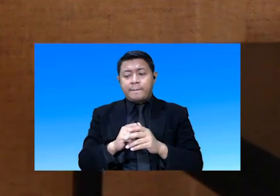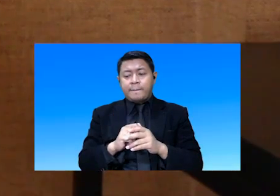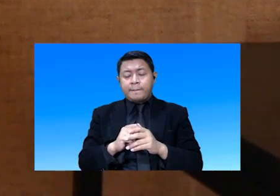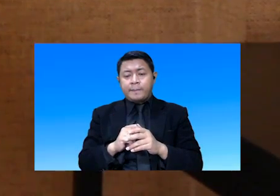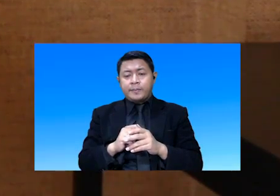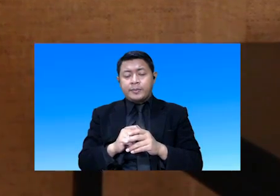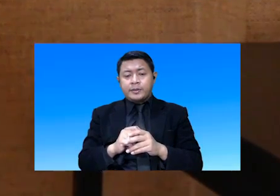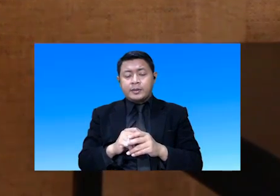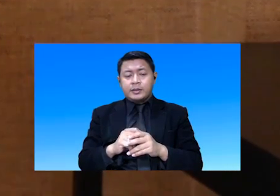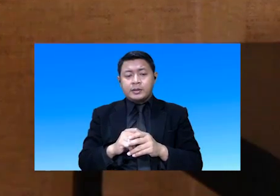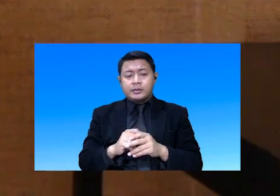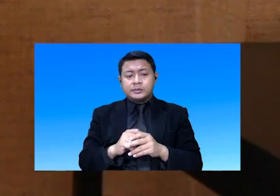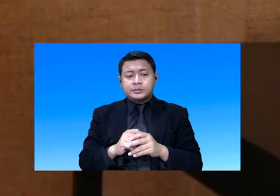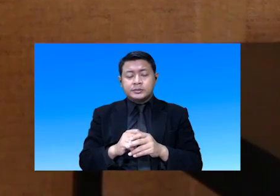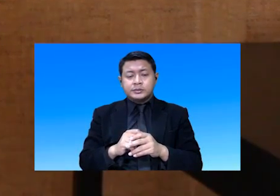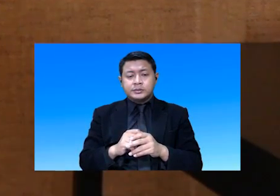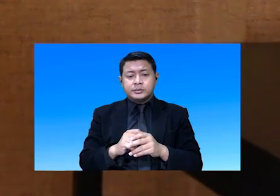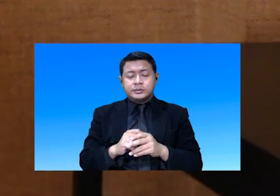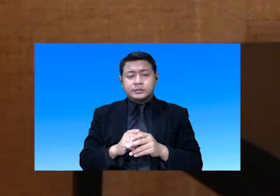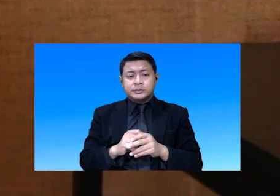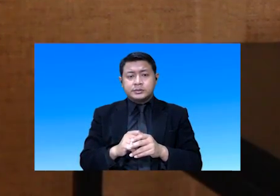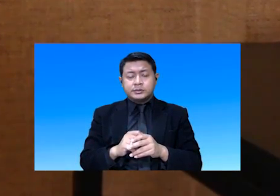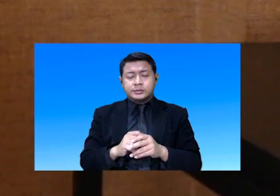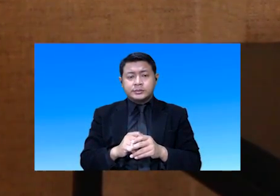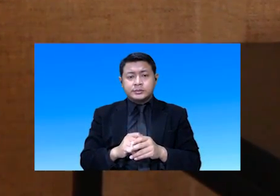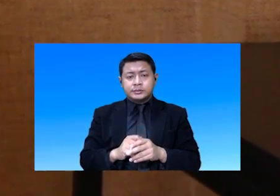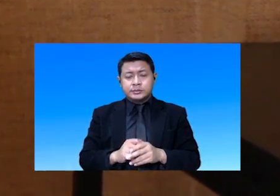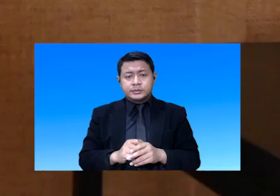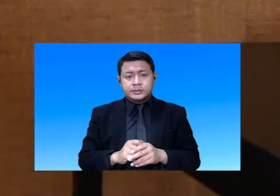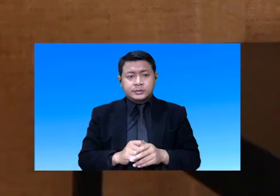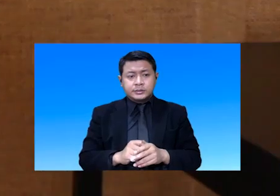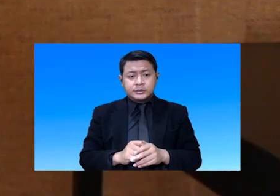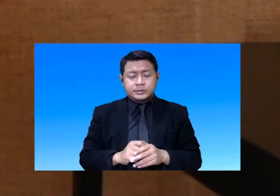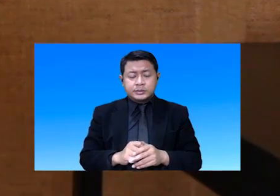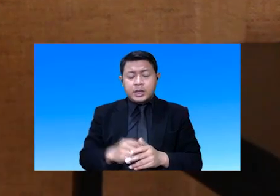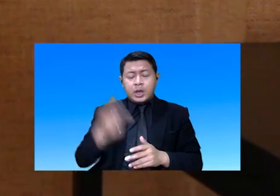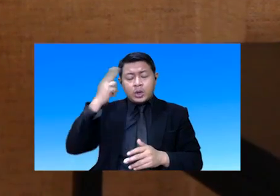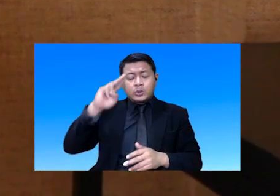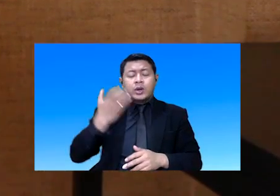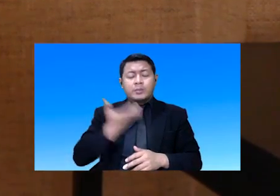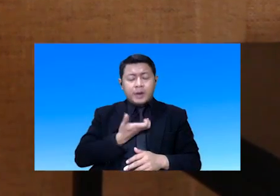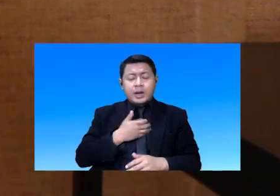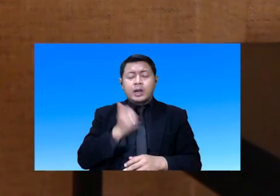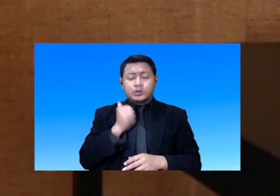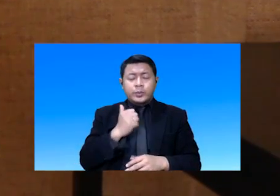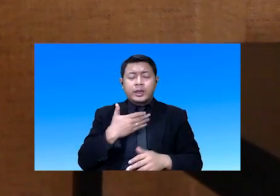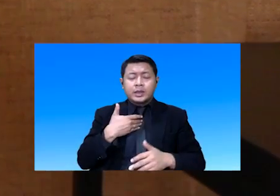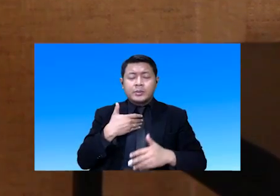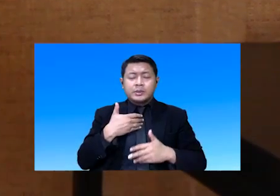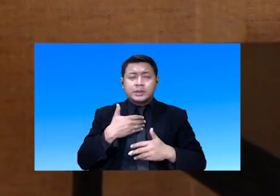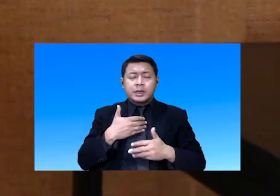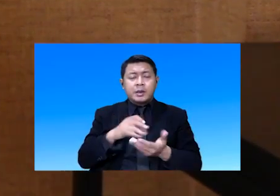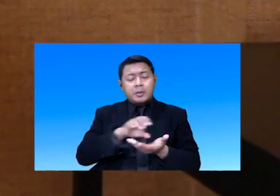Karena sejatinya memang itu mungkin menurut saya ya, itu kehendak Tuhan bahwa kita bisa menggunakan talenta yang kita punya